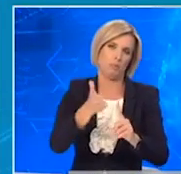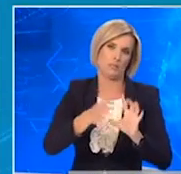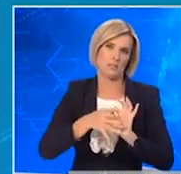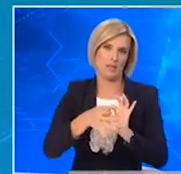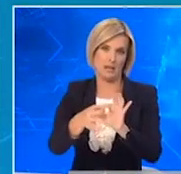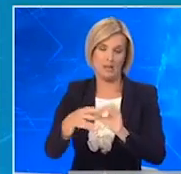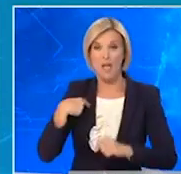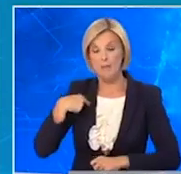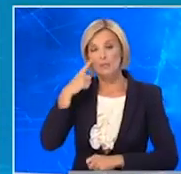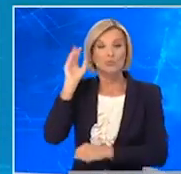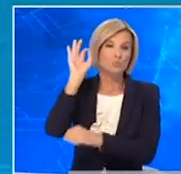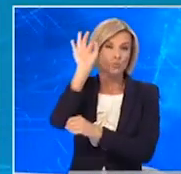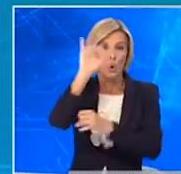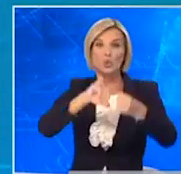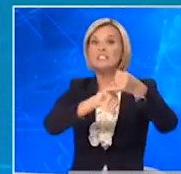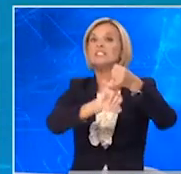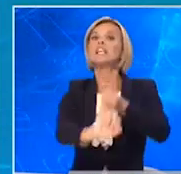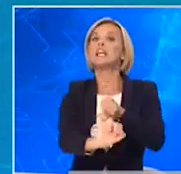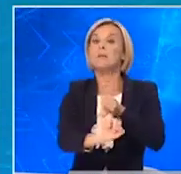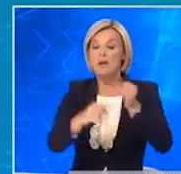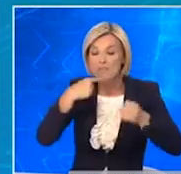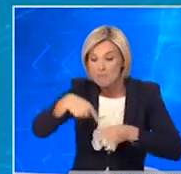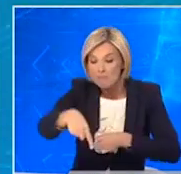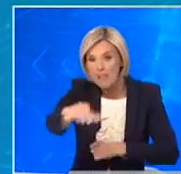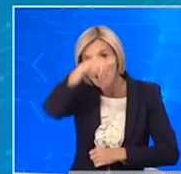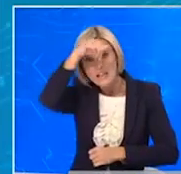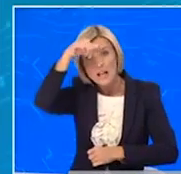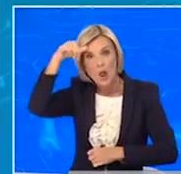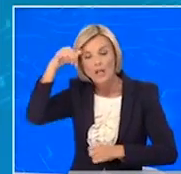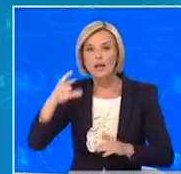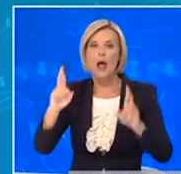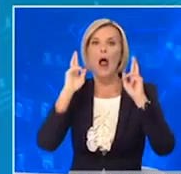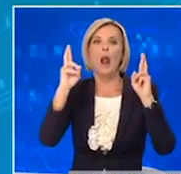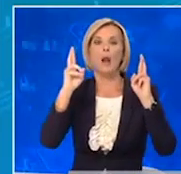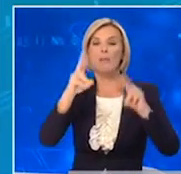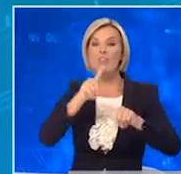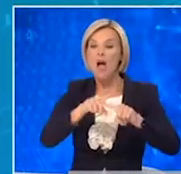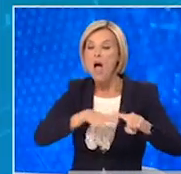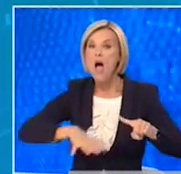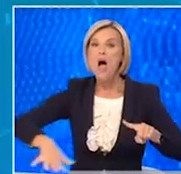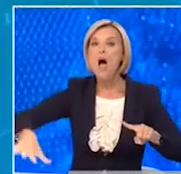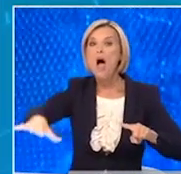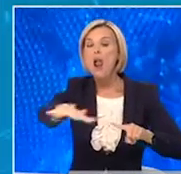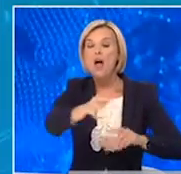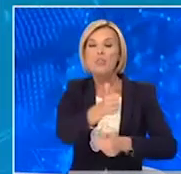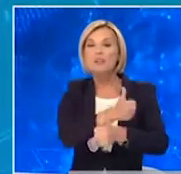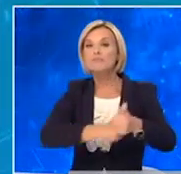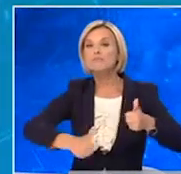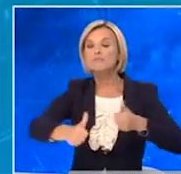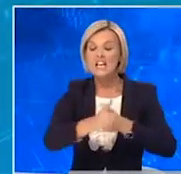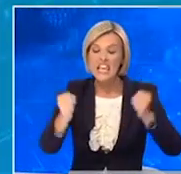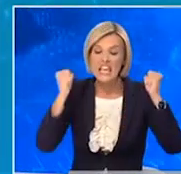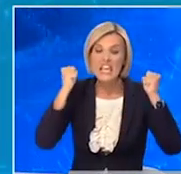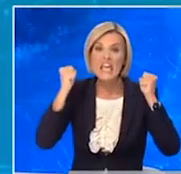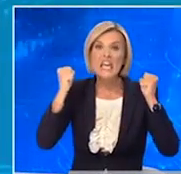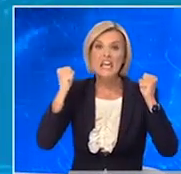φετινού καλοκαιριού είναι η επόμενη μέρα. Το να καταφέρουμε να παραμείνουμε υγειονομικά ασφαλείς, που είναι και η απόλυτη προτεραιότητά μας, ενώ η